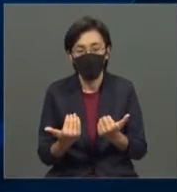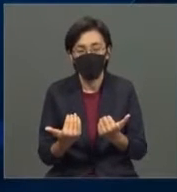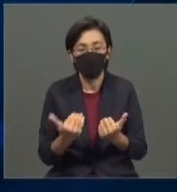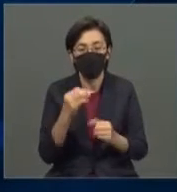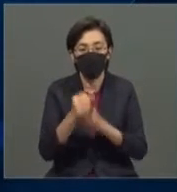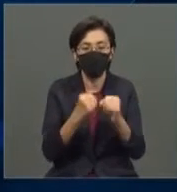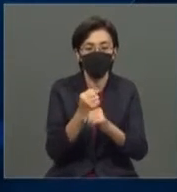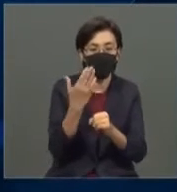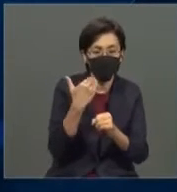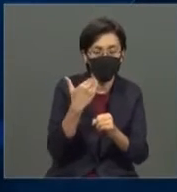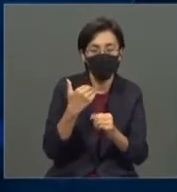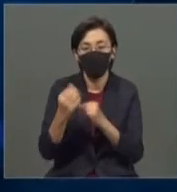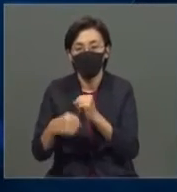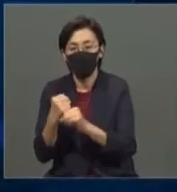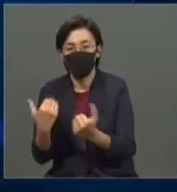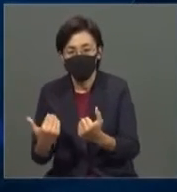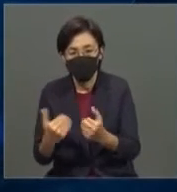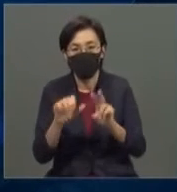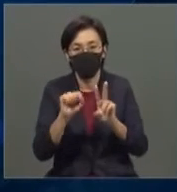ปีที่แล้วถึงปีนี้